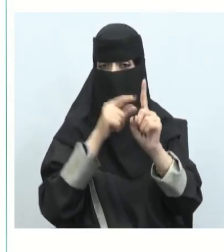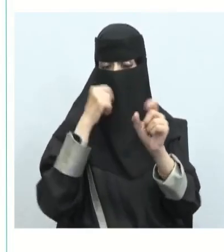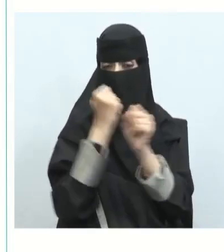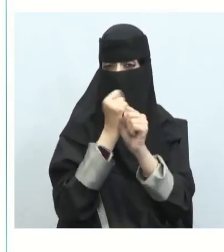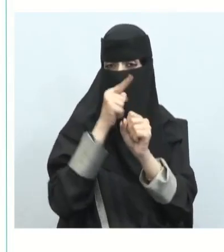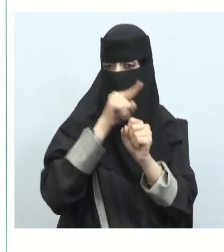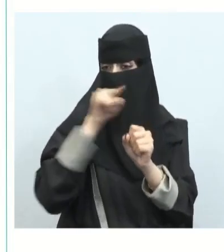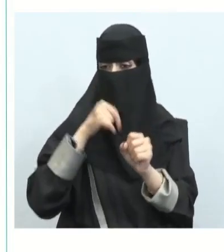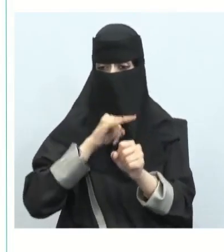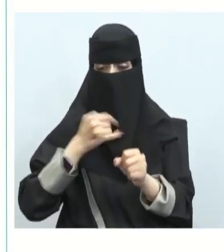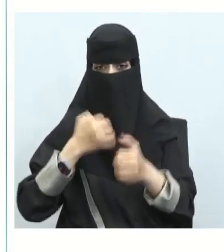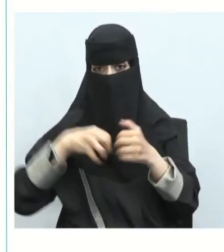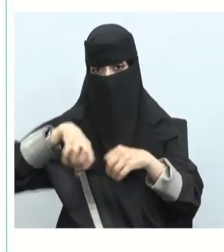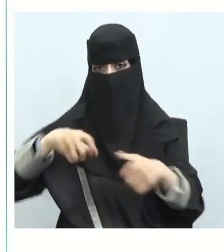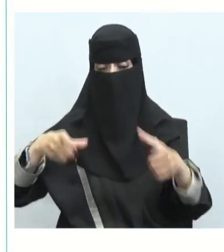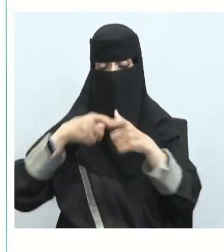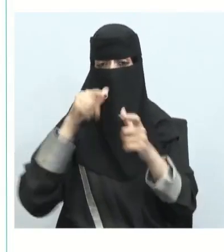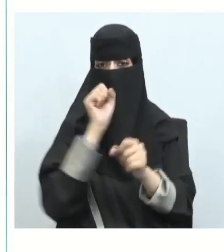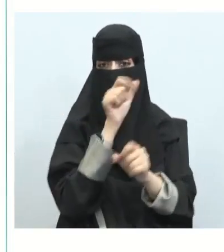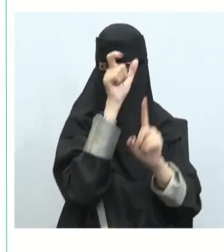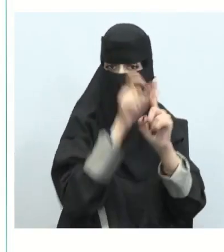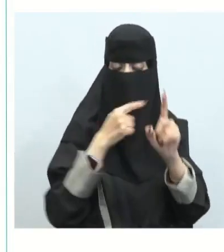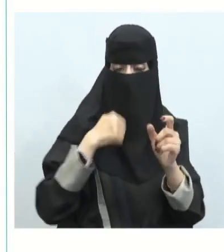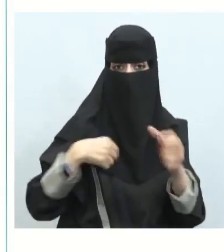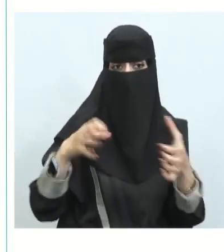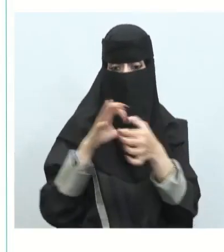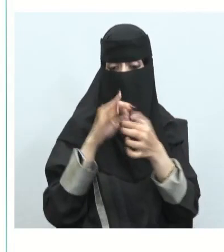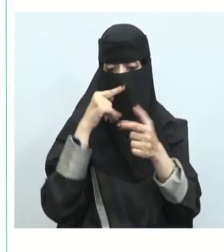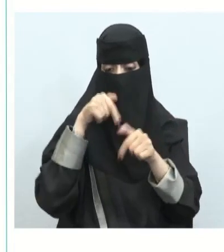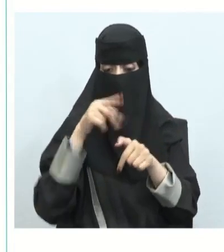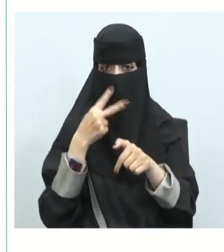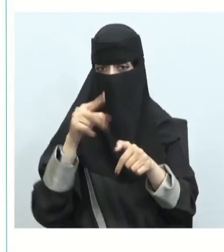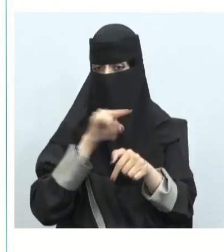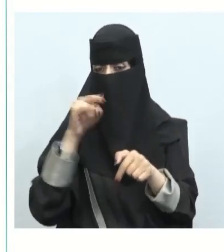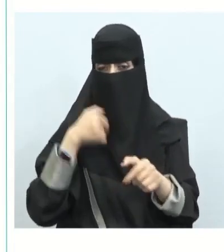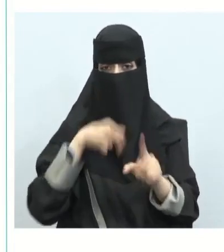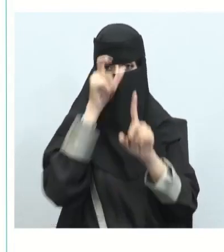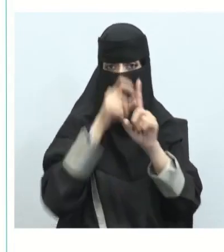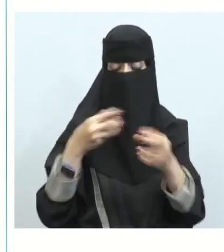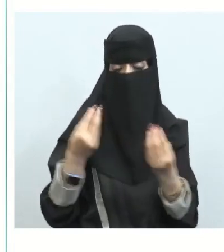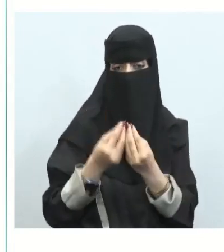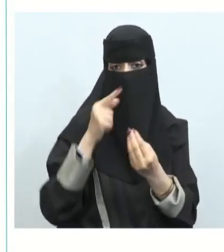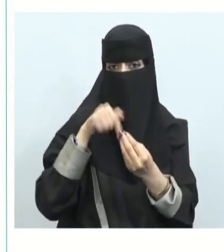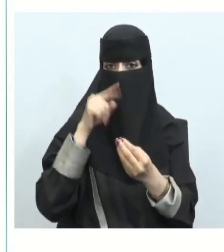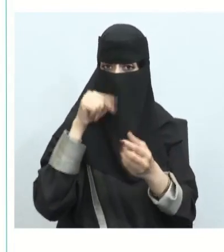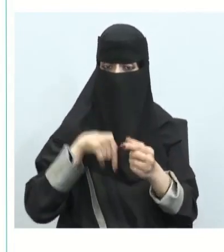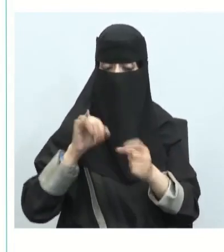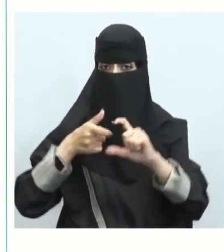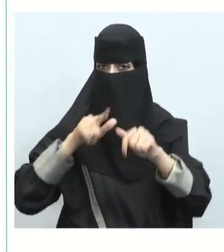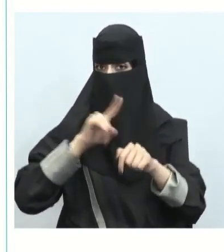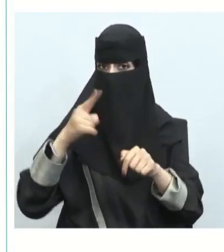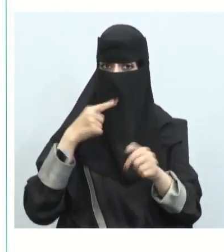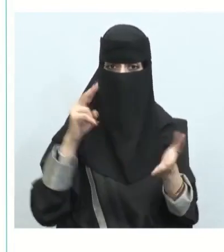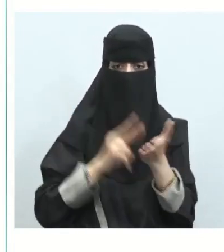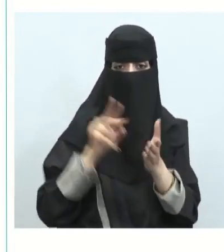جزء من هذا الفريق وخصوصا الموظف الذي يتاثر بالانتماء اذا يرى انه ليس عضو في الفريق يرى ان المنظمه لا